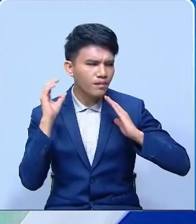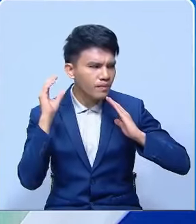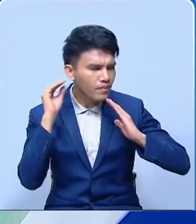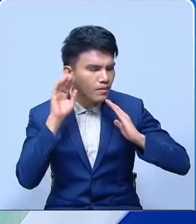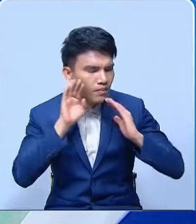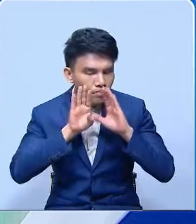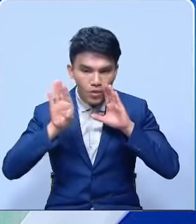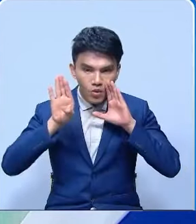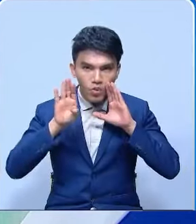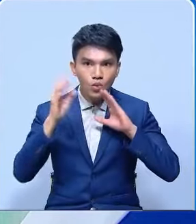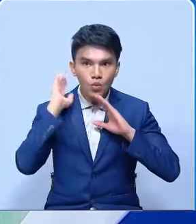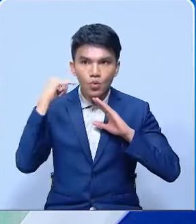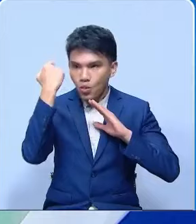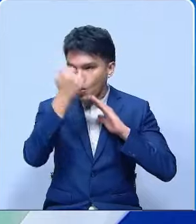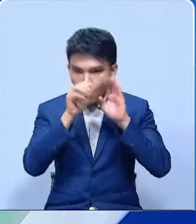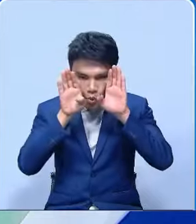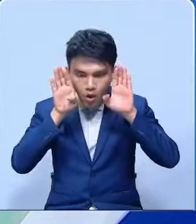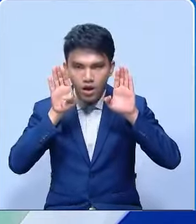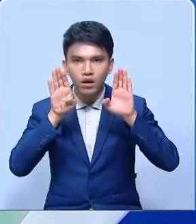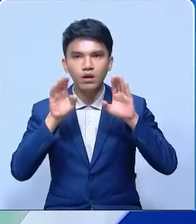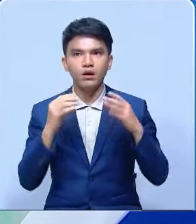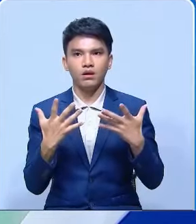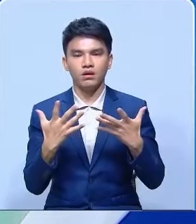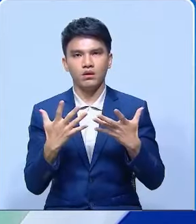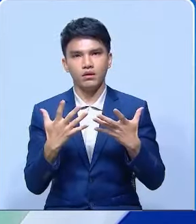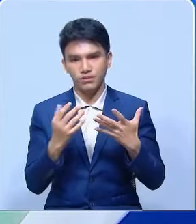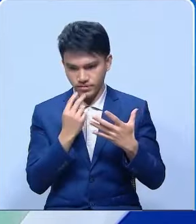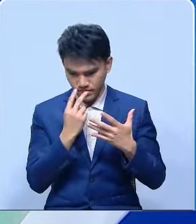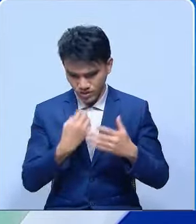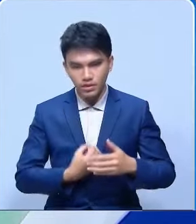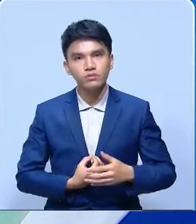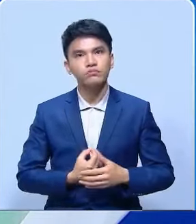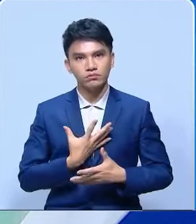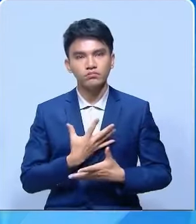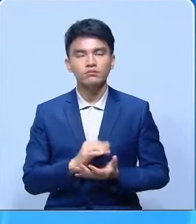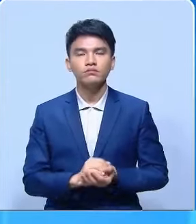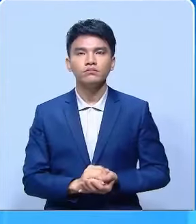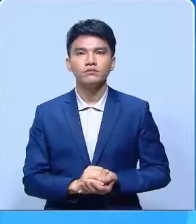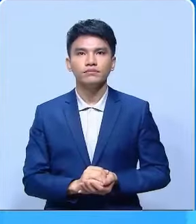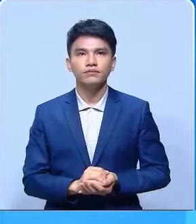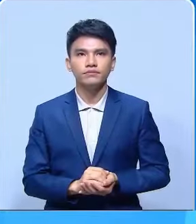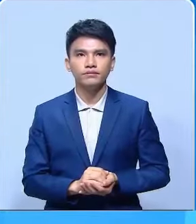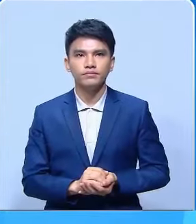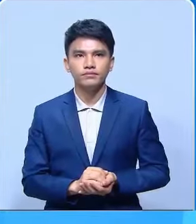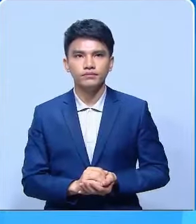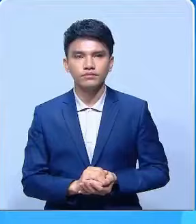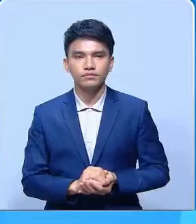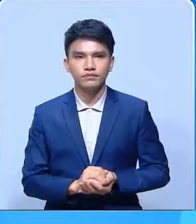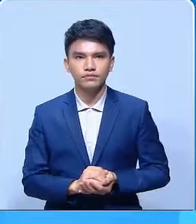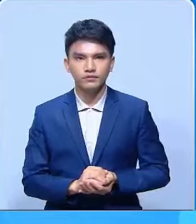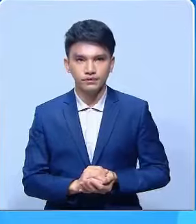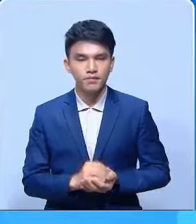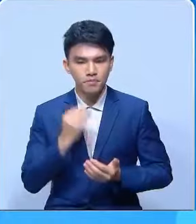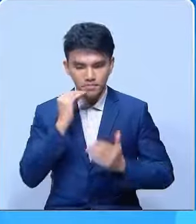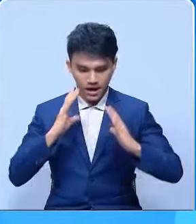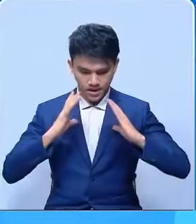โผู้ชายเลยมาแอบอยู่ข้างบ้านเออเออเ้าคุณผู้ชมเธอก็ตกใจสิก็เลยเป็นเรื่องราวหลังจากนั้นอันนี้บ้านพระของ